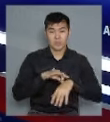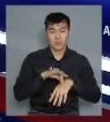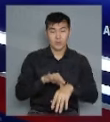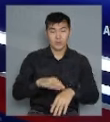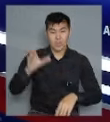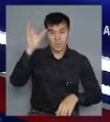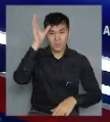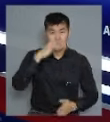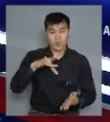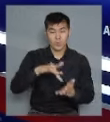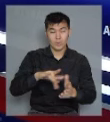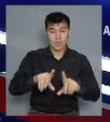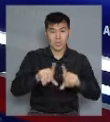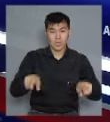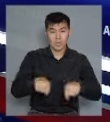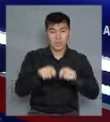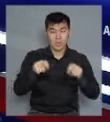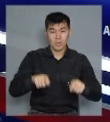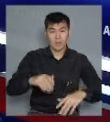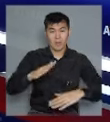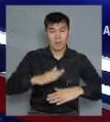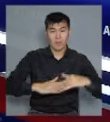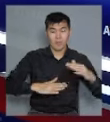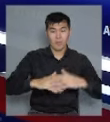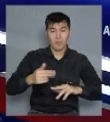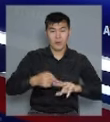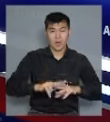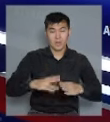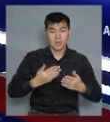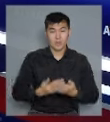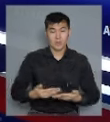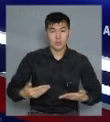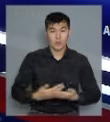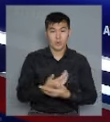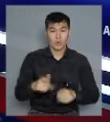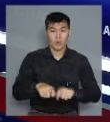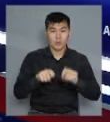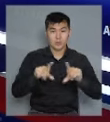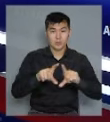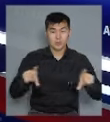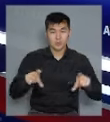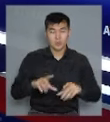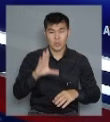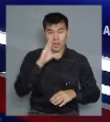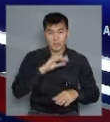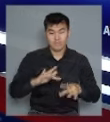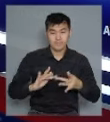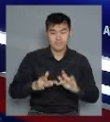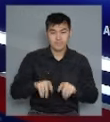Ғылыми орталықтың ашылуына облыстық білім беру саласының мамандары заман талабына сай жасақталған оқу залының мүмкіндіктерін